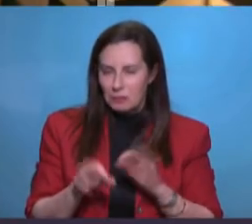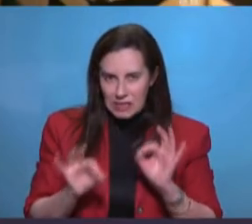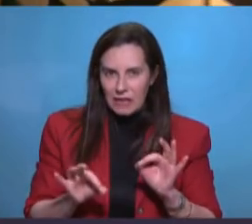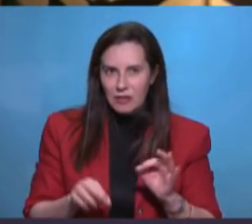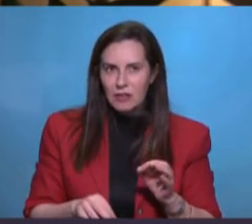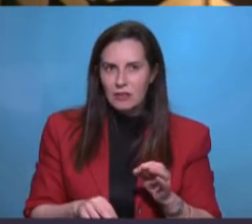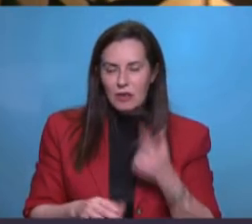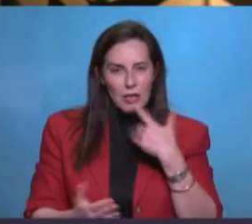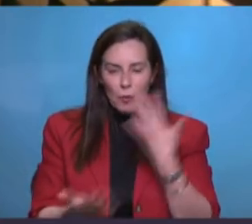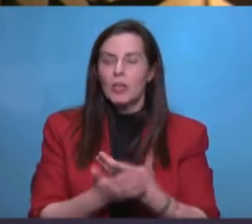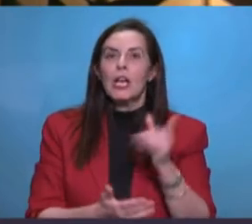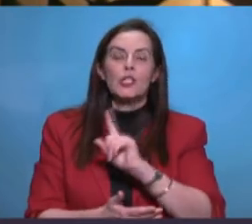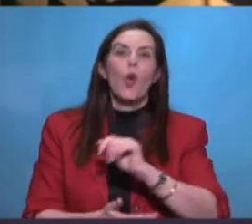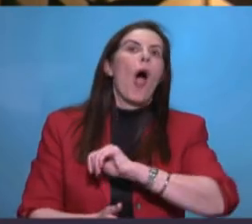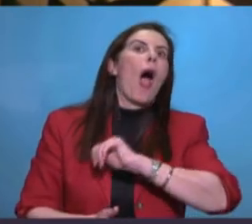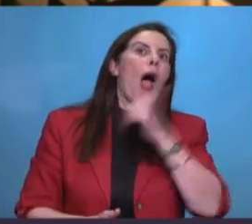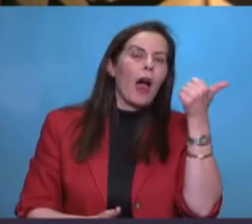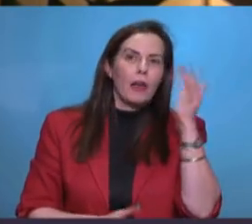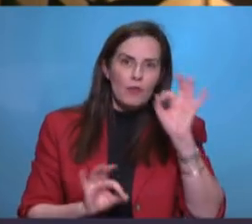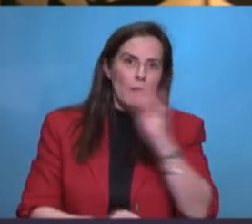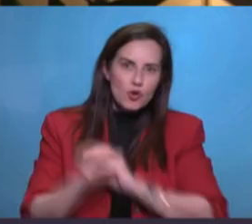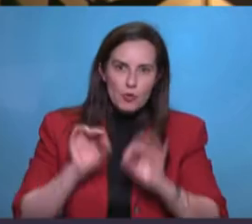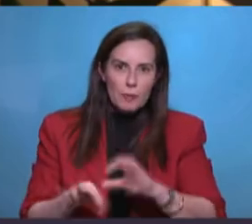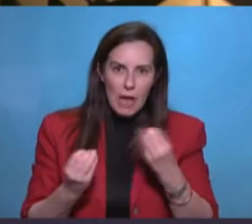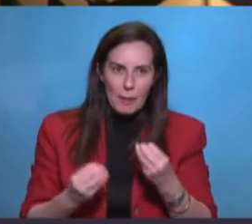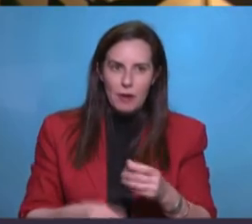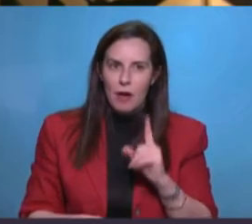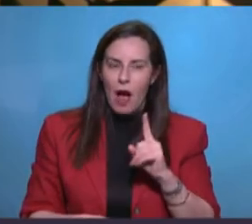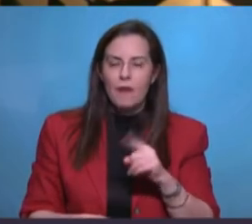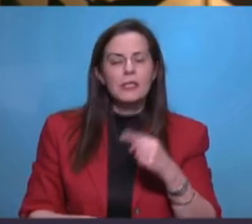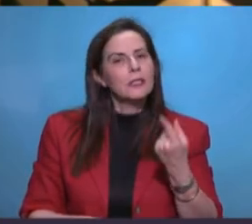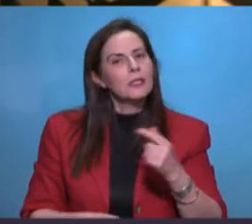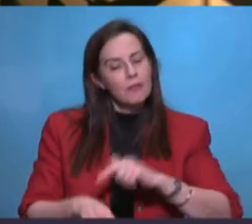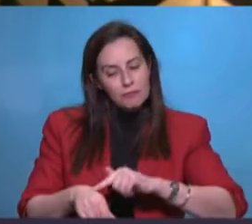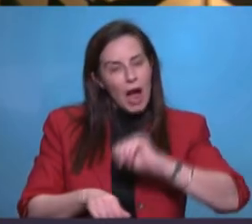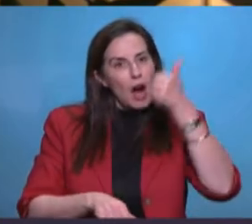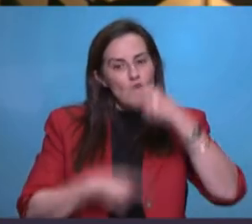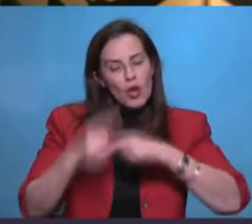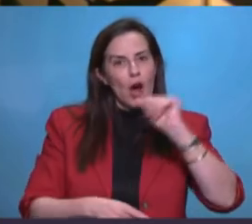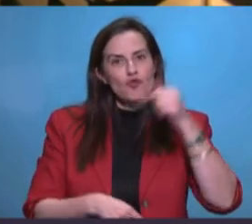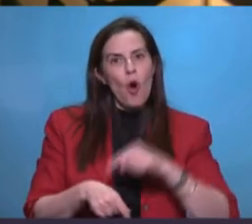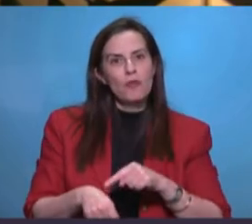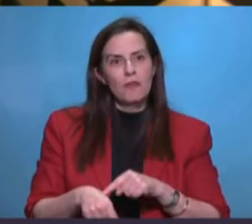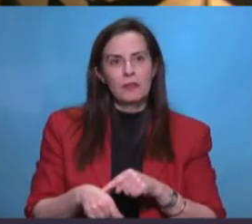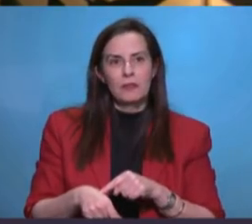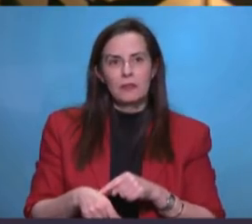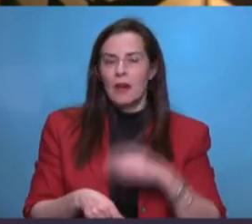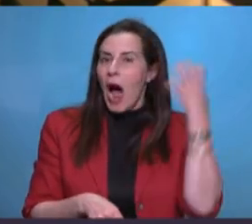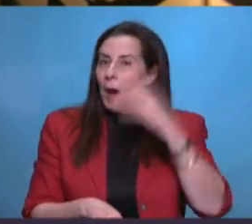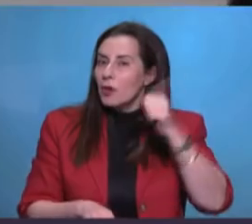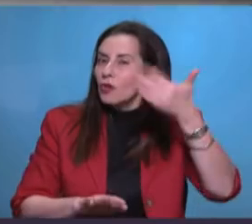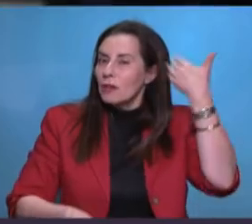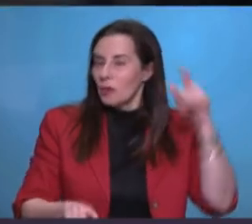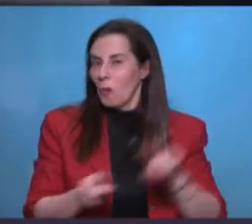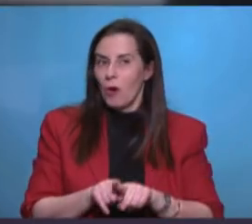אני מודה, זה לא מאוד שימושי. אבל זה הדור הראשון. הפלאפונים